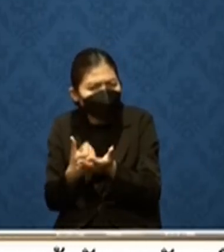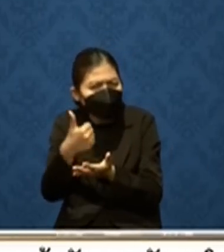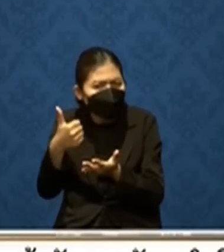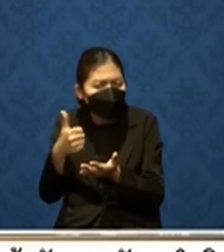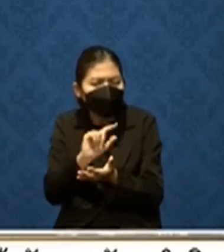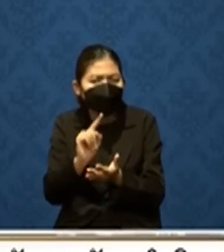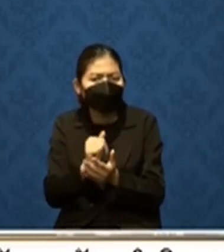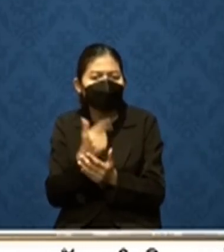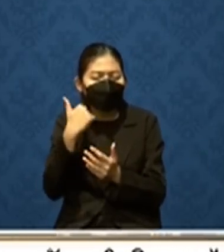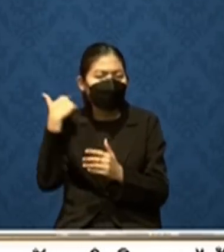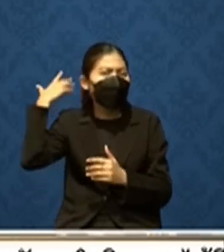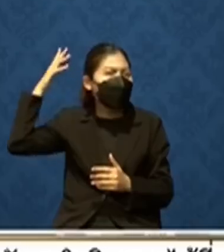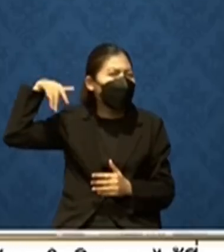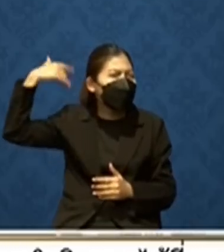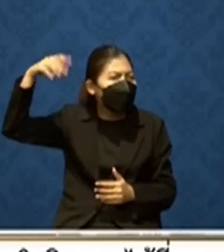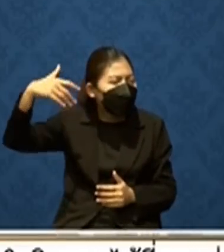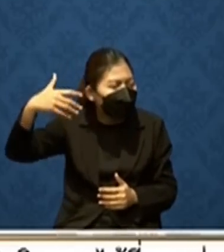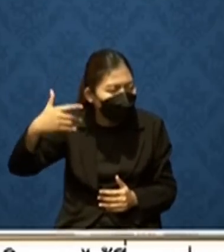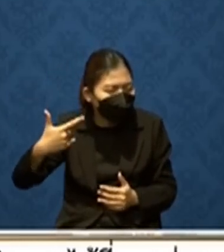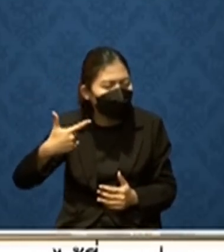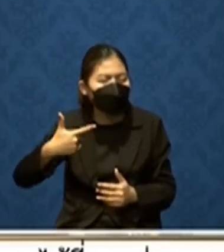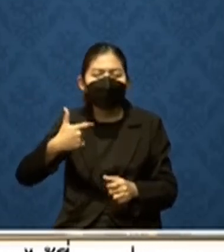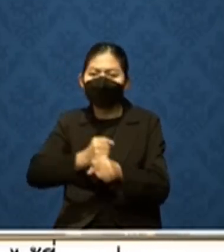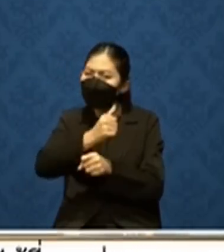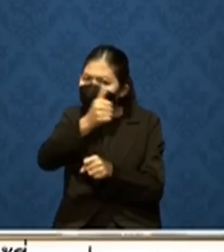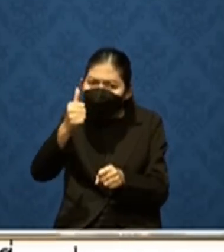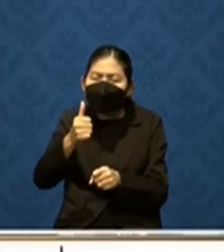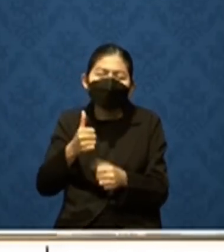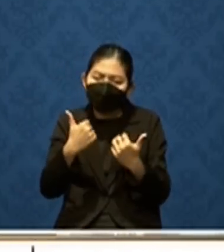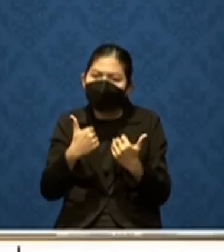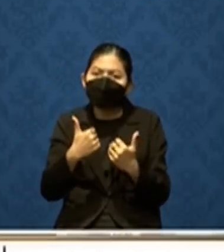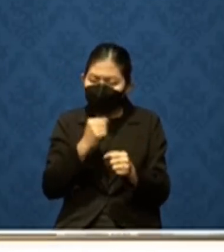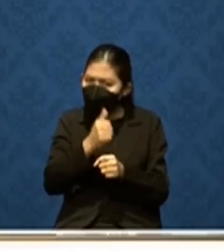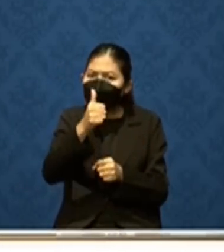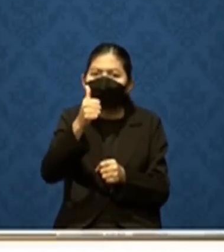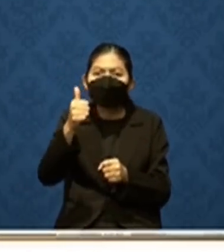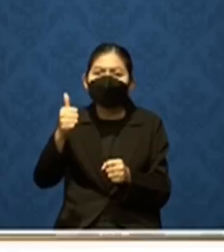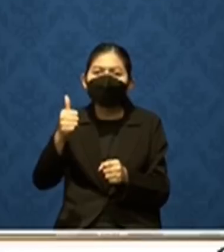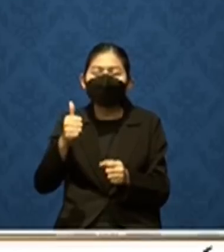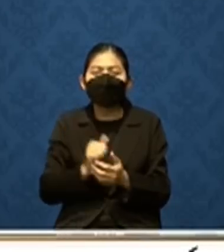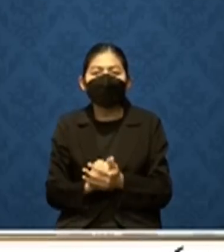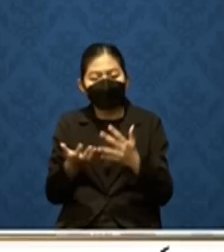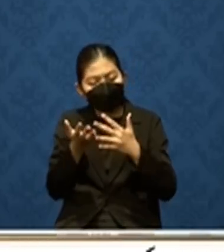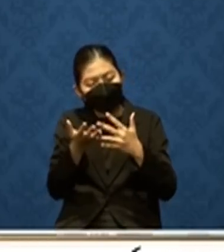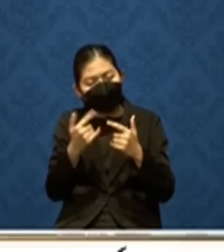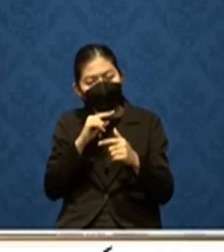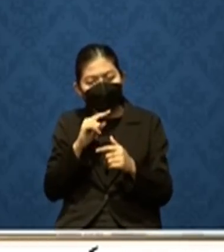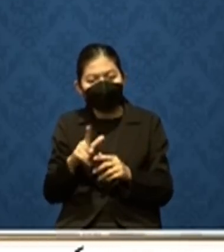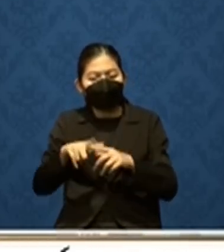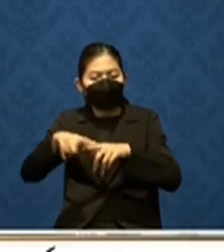สร้างฐานทางด้านการแพทย์การซัมซุงไว้ดียังอยู่ได้ในระดับหนึ่งโดยชอบเมืองใหญ่